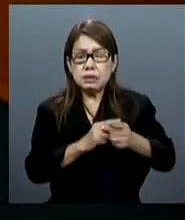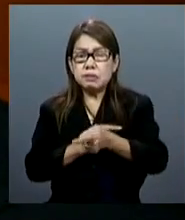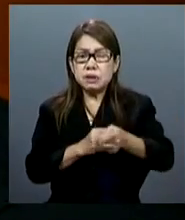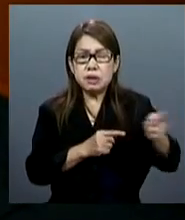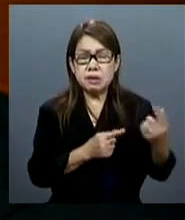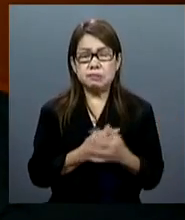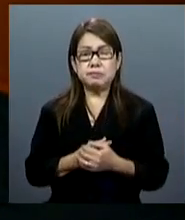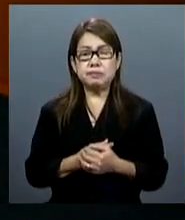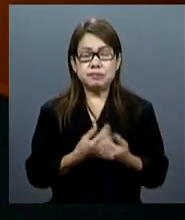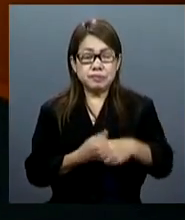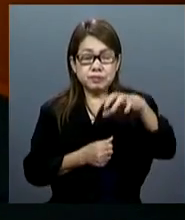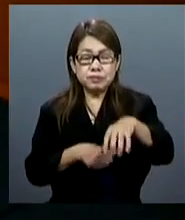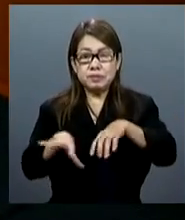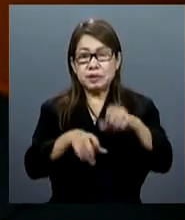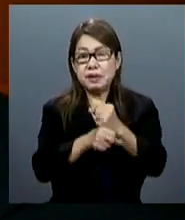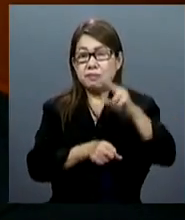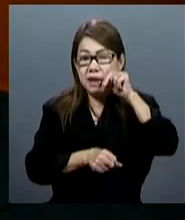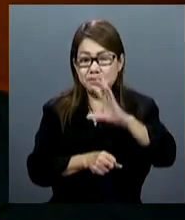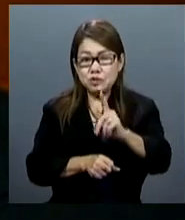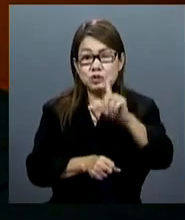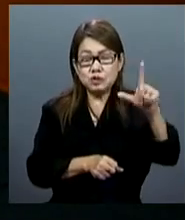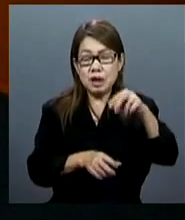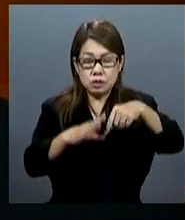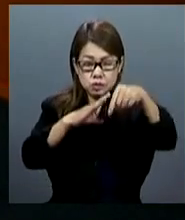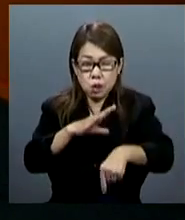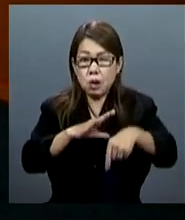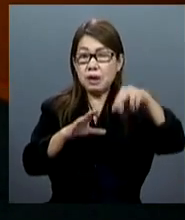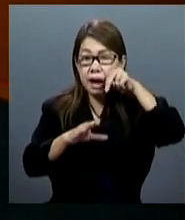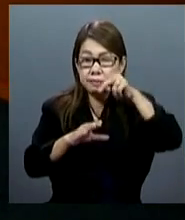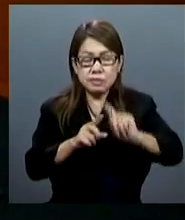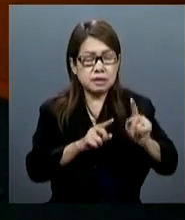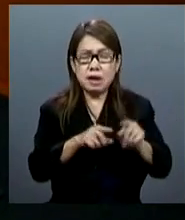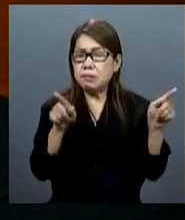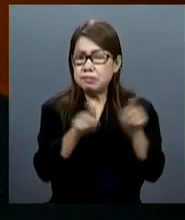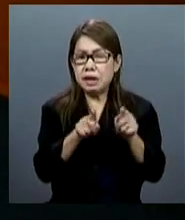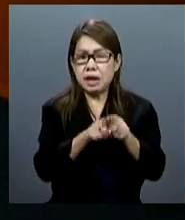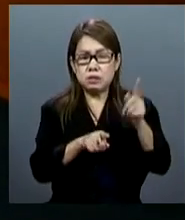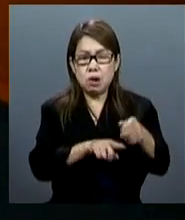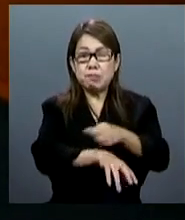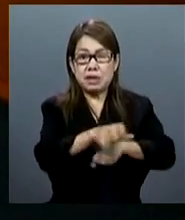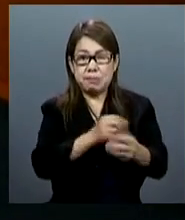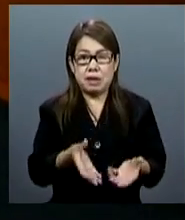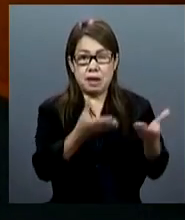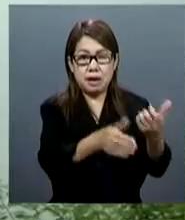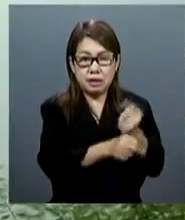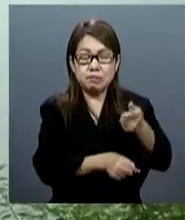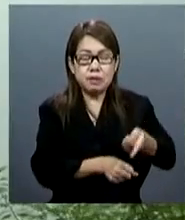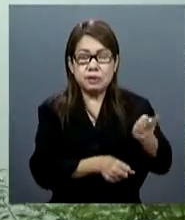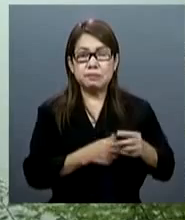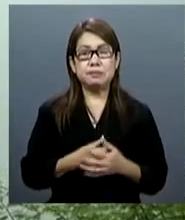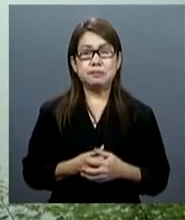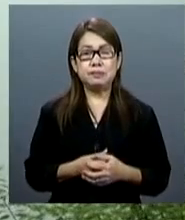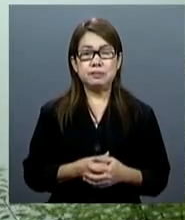อย่างเช่นกรมชลประทานกรมน้ำบาดาลกรมเจ้าท่ากรมอะไรพวกนี้ก็เป็นหน่วยงานทางด้านปฏิบัติก็จะทำหน้าที่ตัวเดิมของตัวเองไป